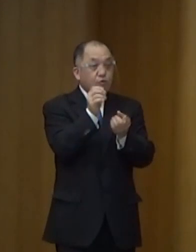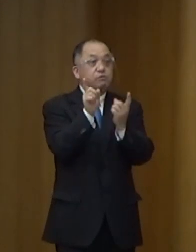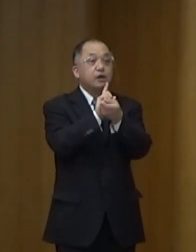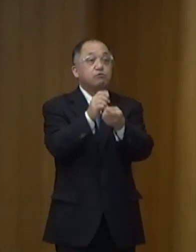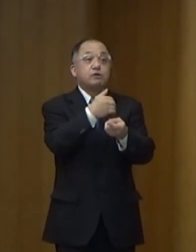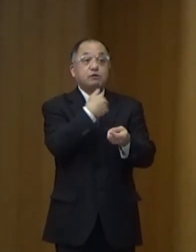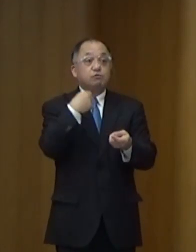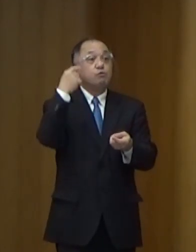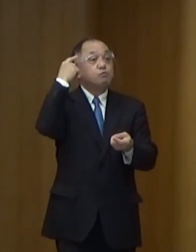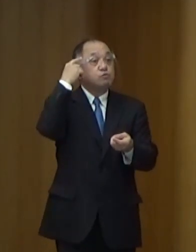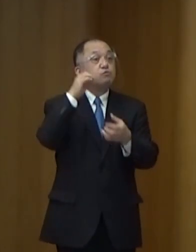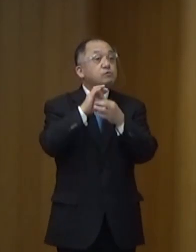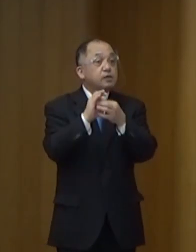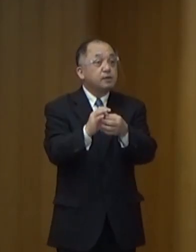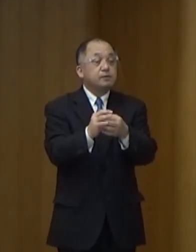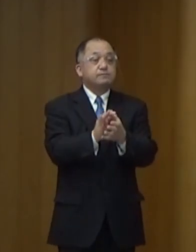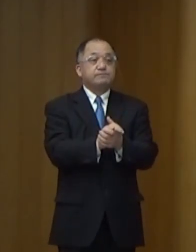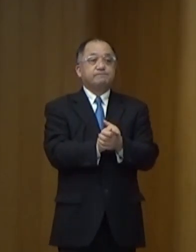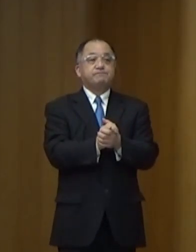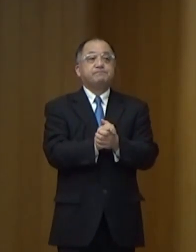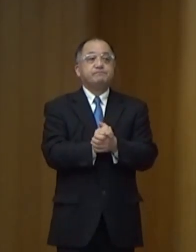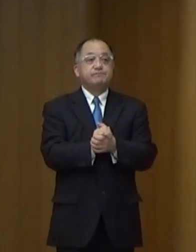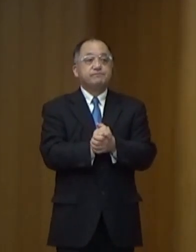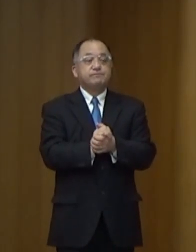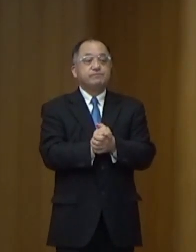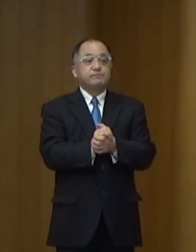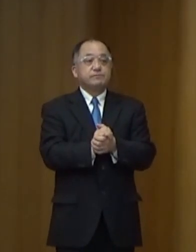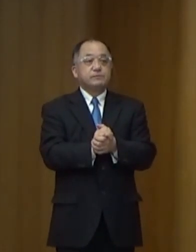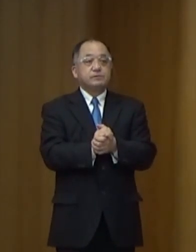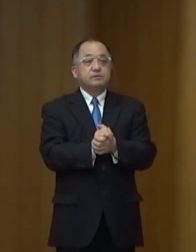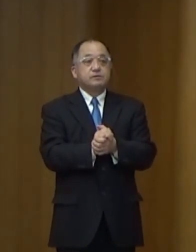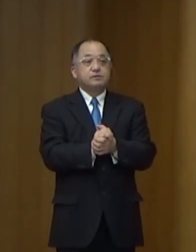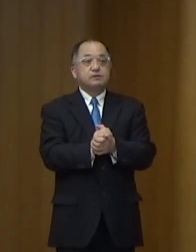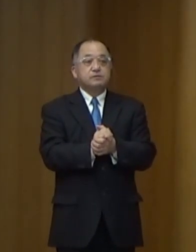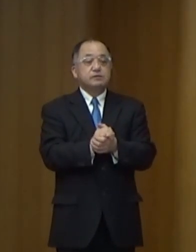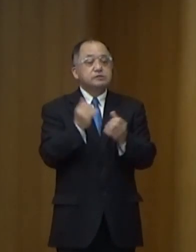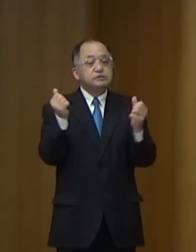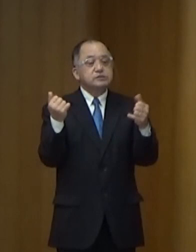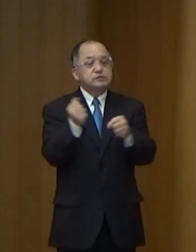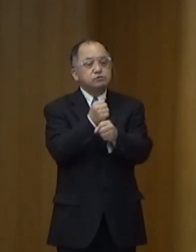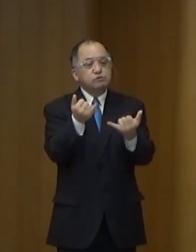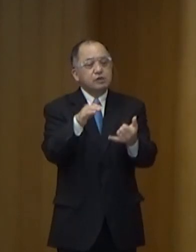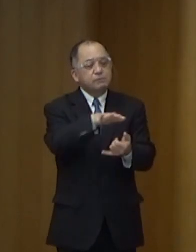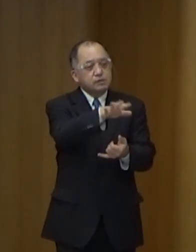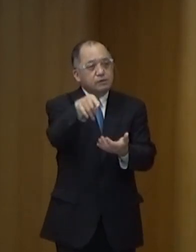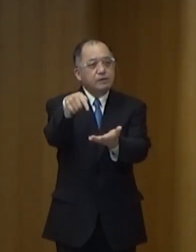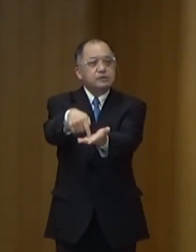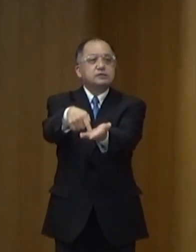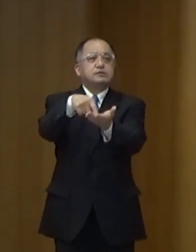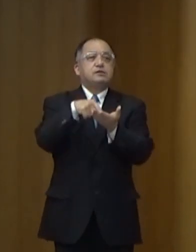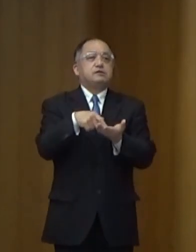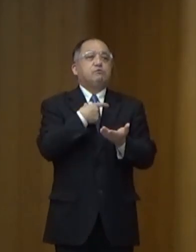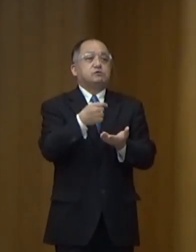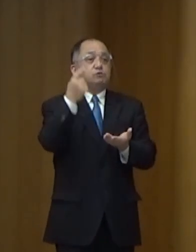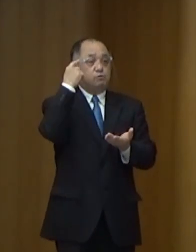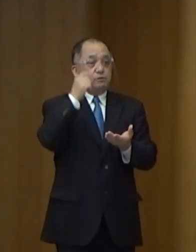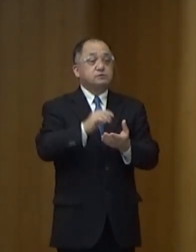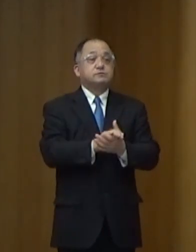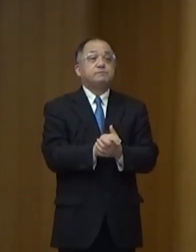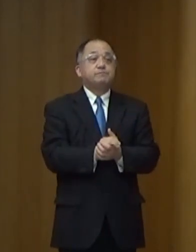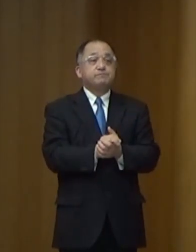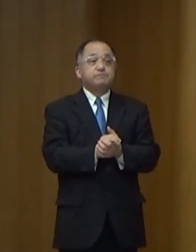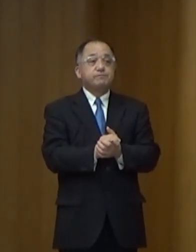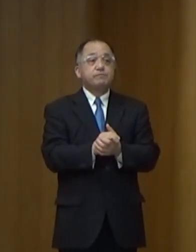ますので、この点についてどうか申請いただきたいものですからご確認をいただきたいということであります。そ